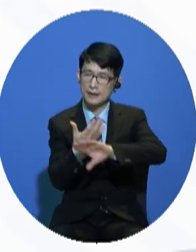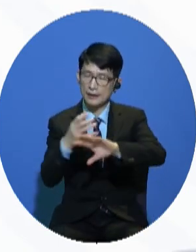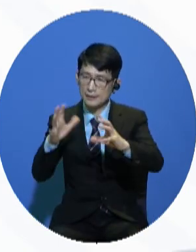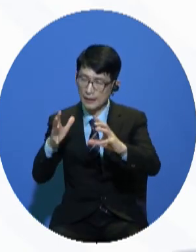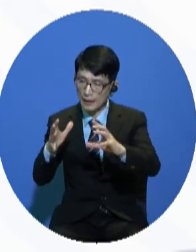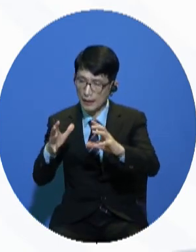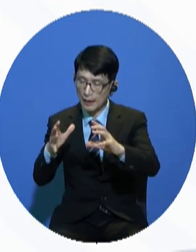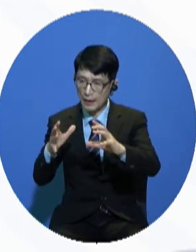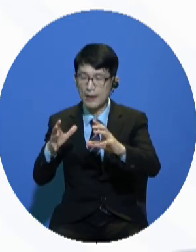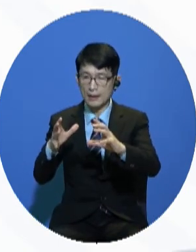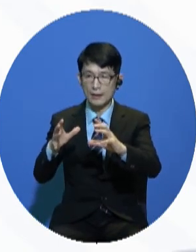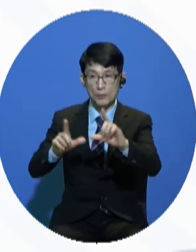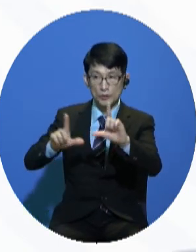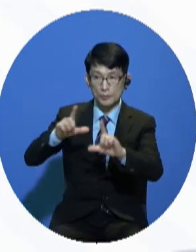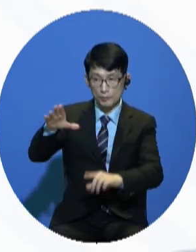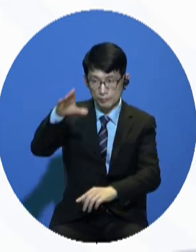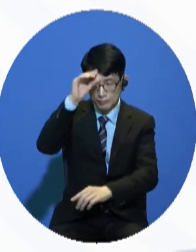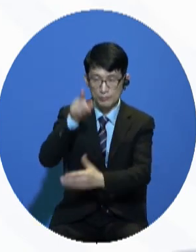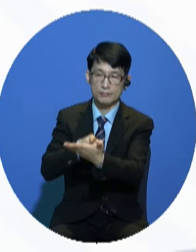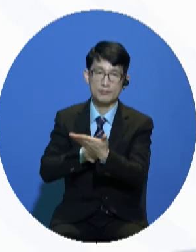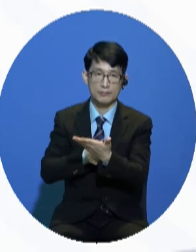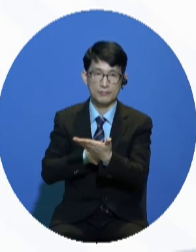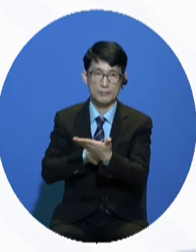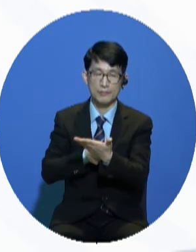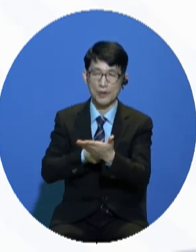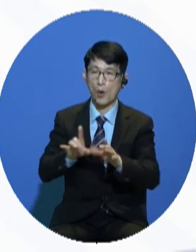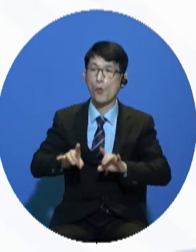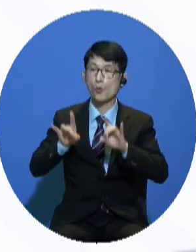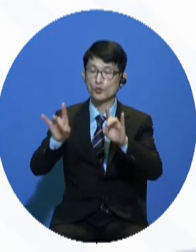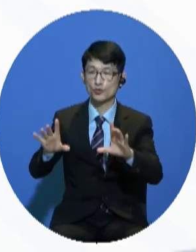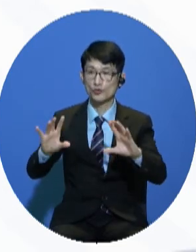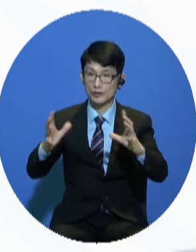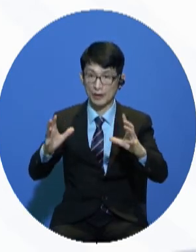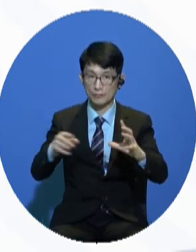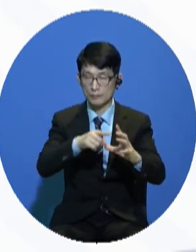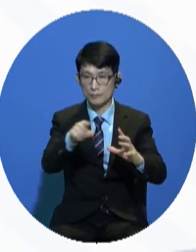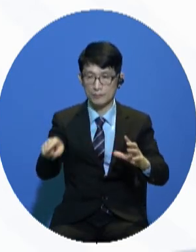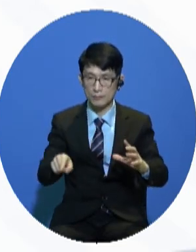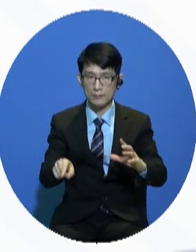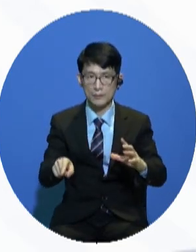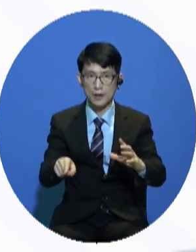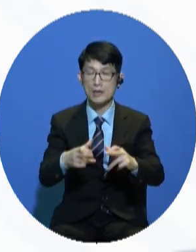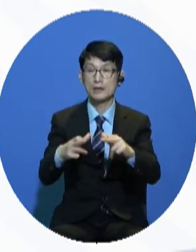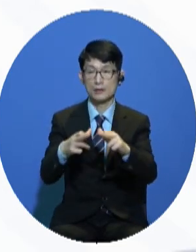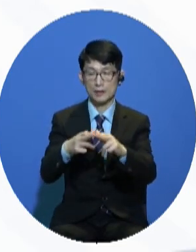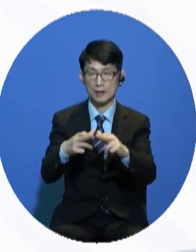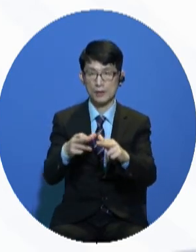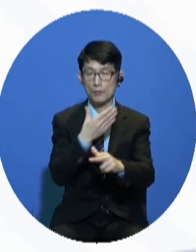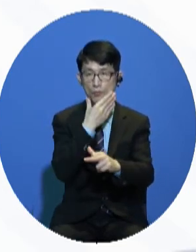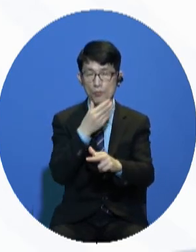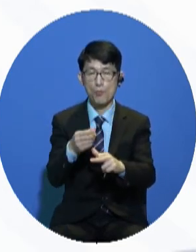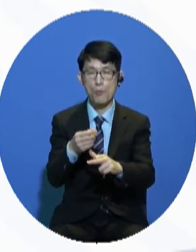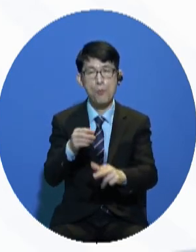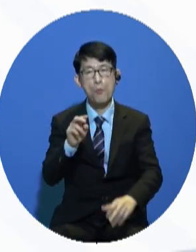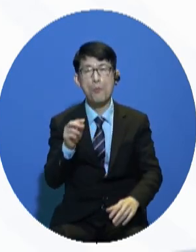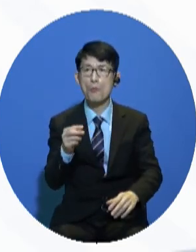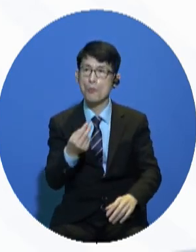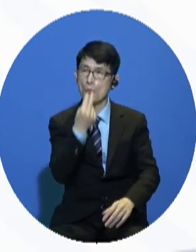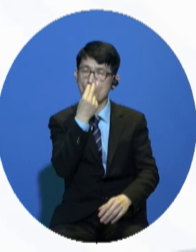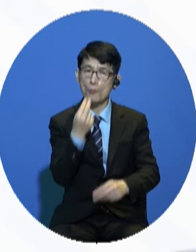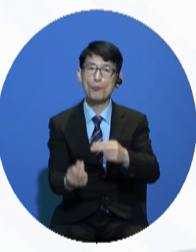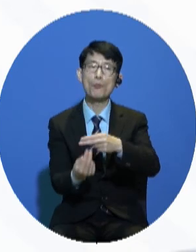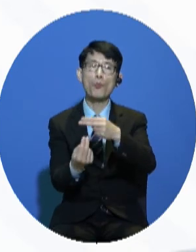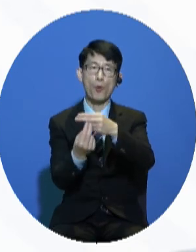좀 살펴봤습니다. 호주 같은 나라가 호주에서는 호주 국가 장애 보험 계획이라고 해서 NDIS라고 하는